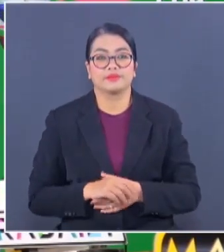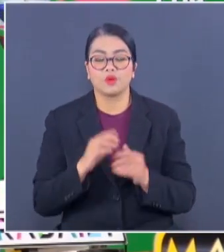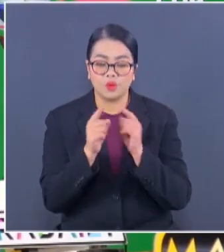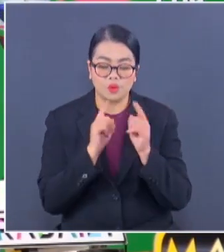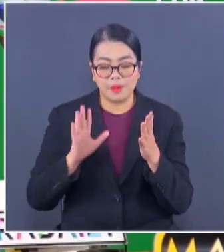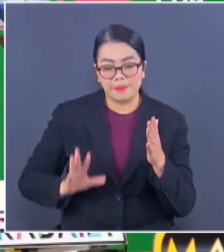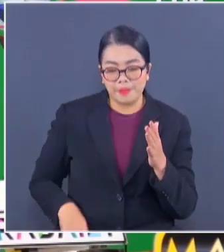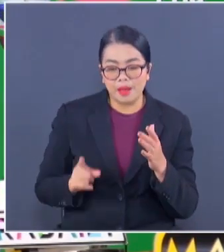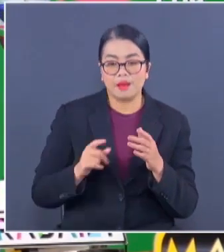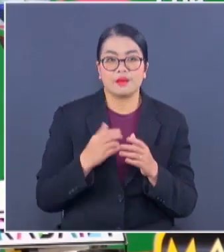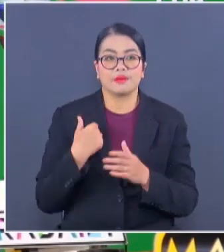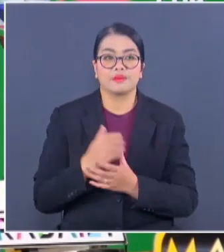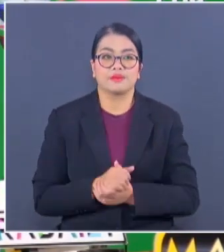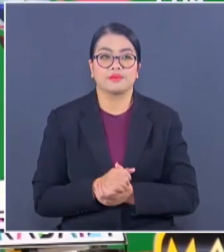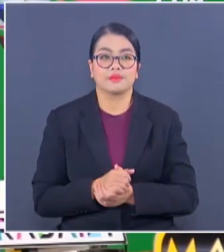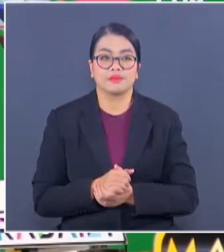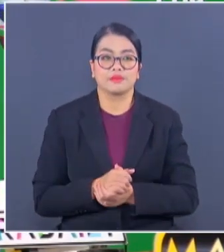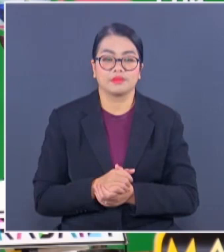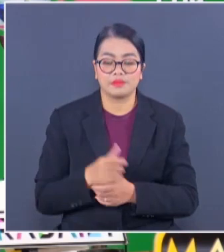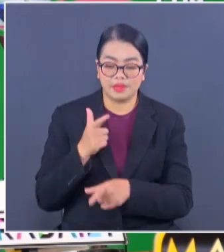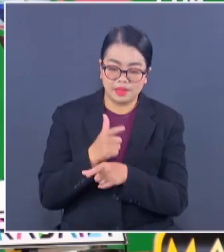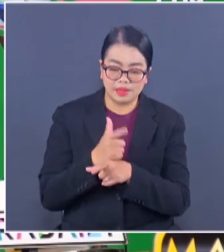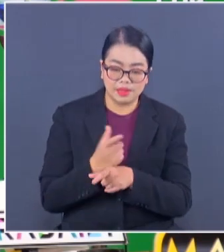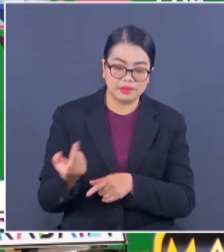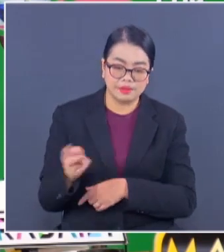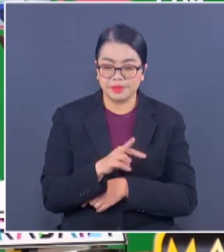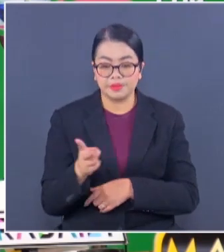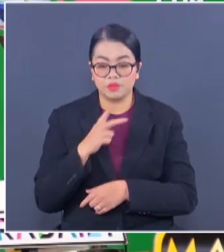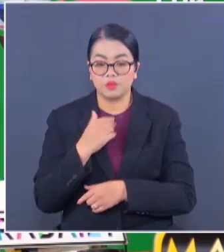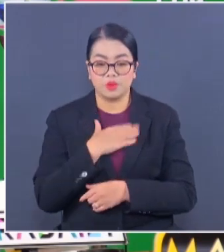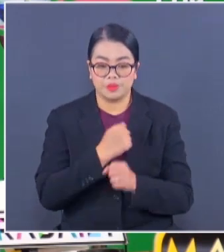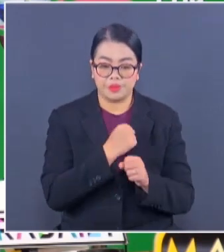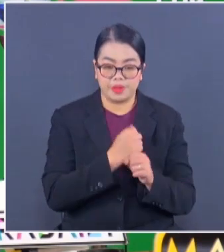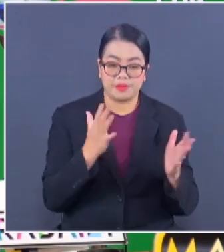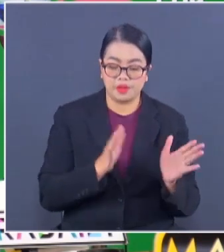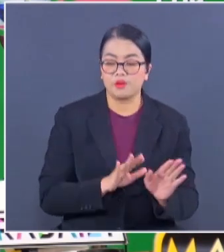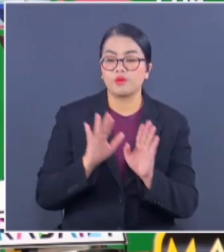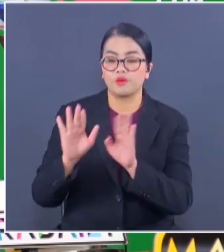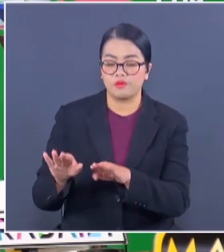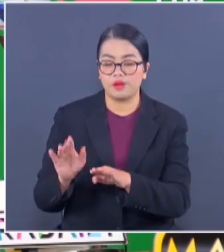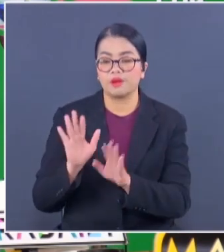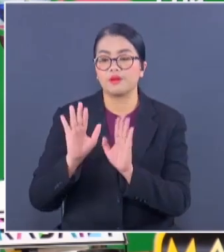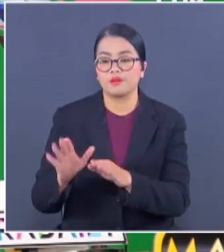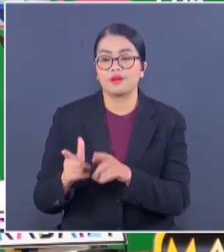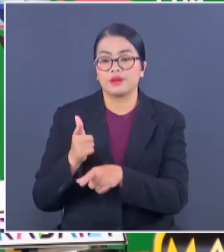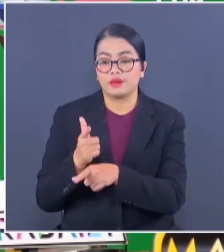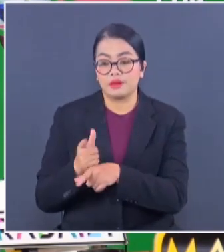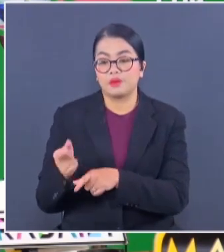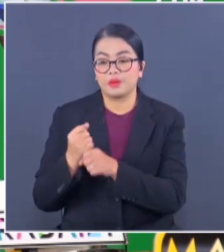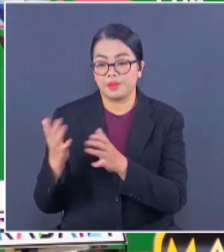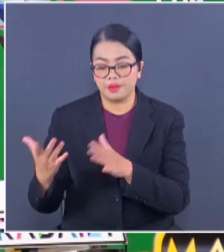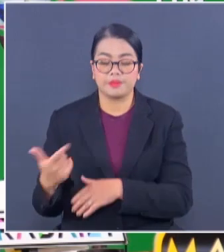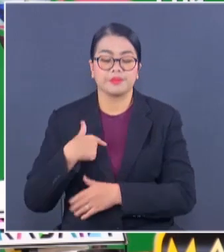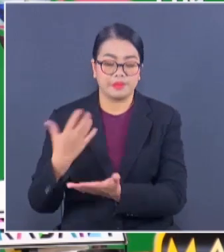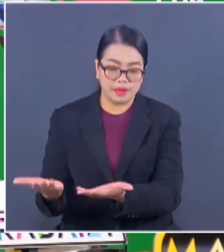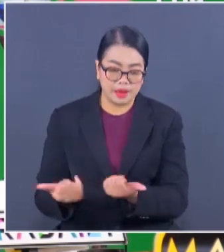ราะว่าทุกวันนี้เหมือนมีลูกกับพี่ก็สลับกันเลี้ยงครับอาทิตย์นึงถ้าเกิดผมทำงานเยอะก็จะไปส่งที่บ้านน้องก้อยครับถ้าน้องก้อยทำงานเยอะผ